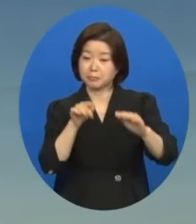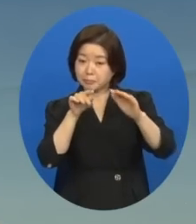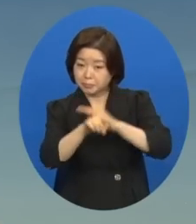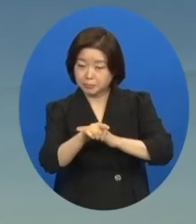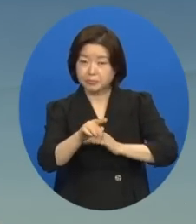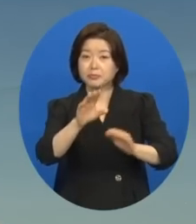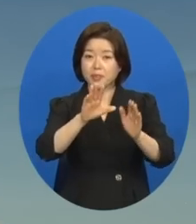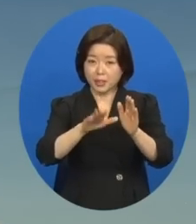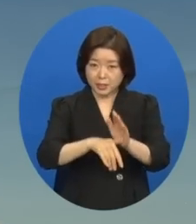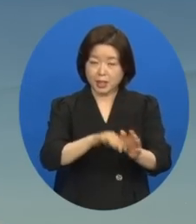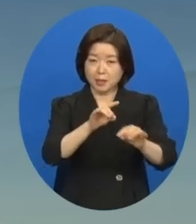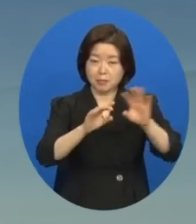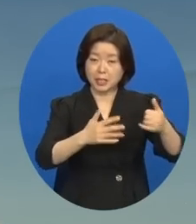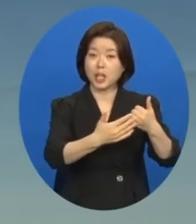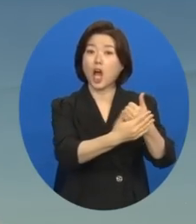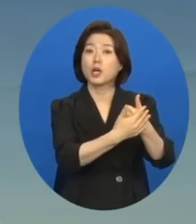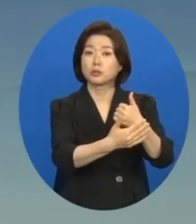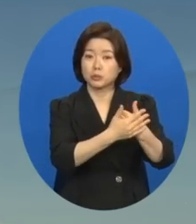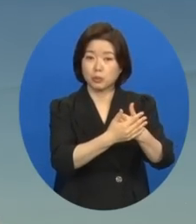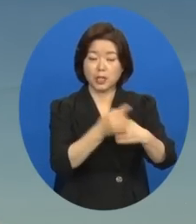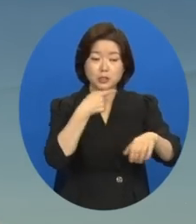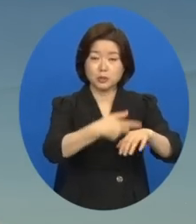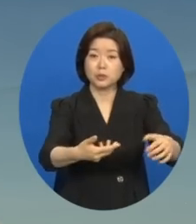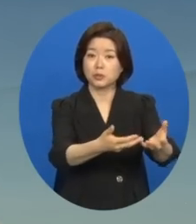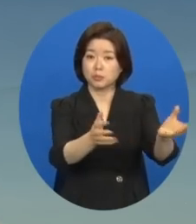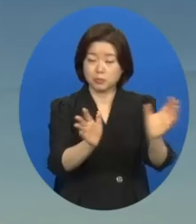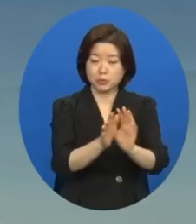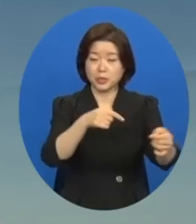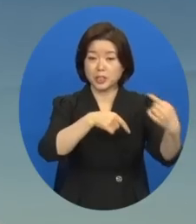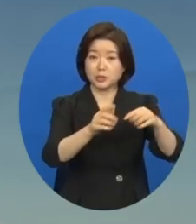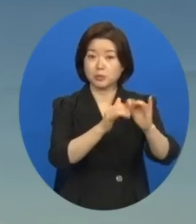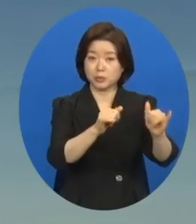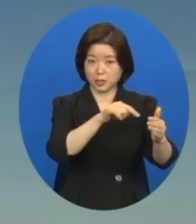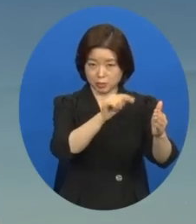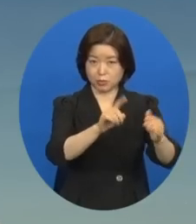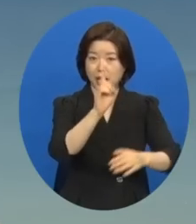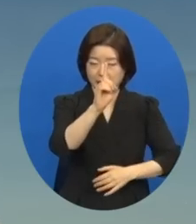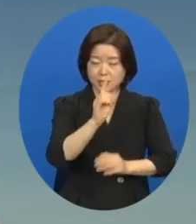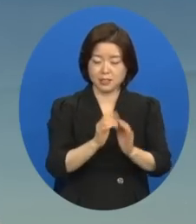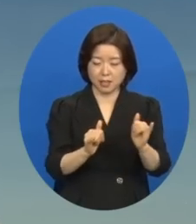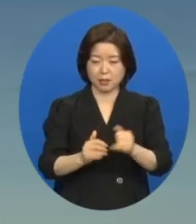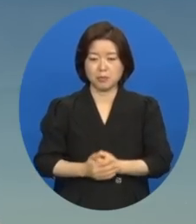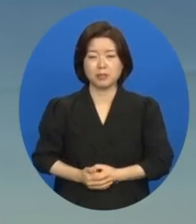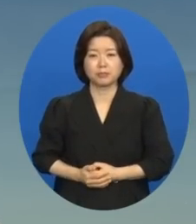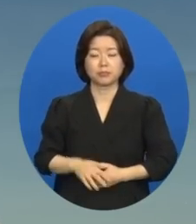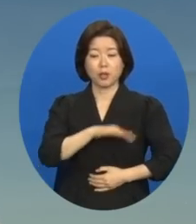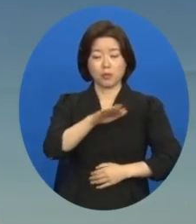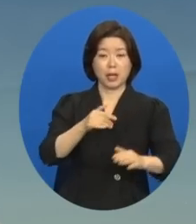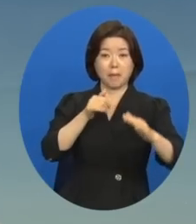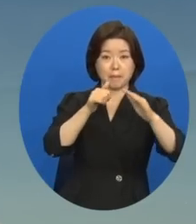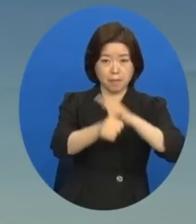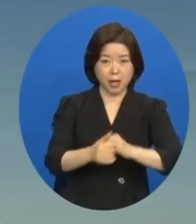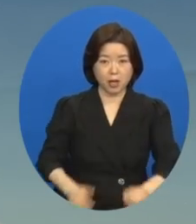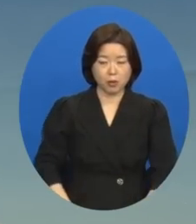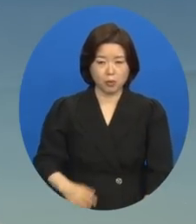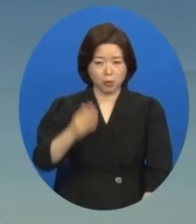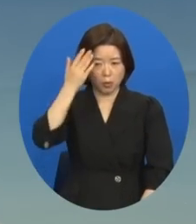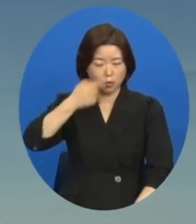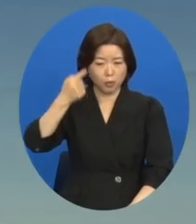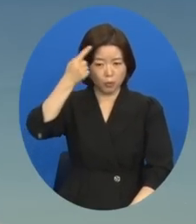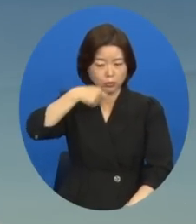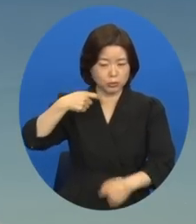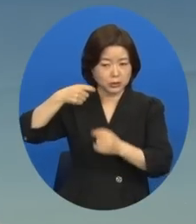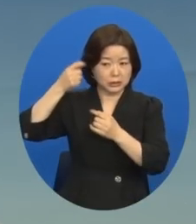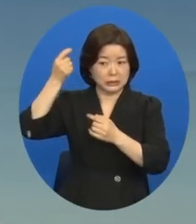때마다 도와주는 마을의 그 부족의 지도자 중에 한 명이 저희가 방문했을 때 얼굴이 이렇게 찢어져 있는